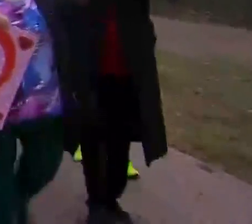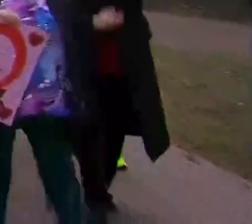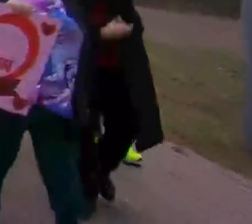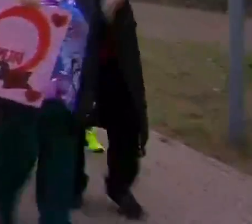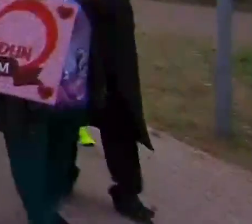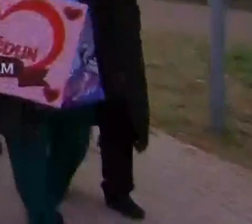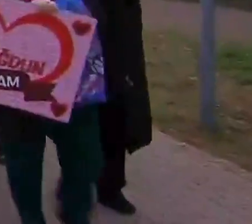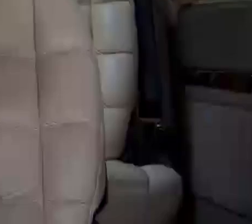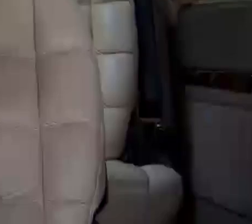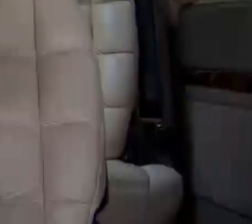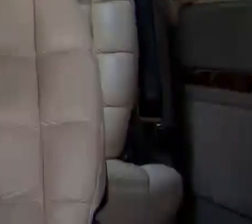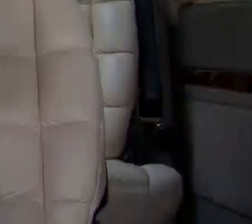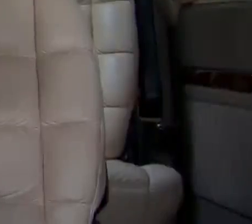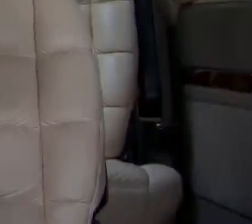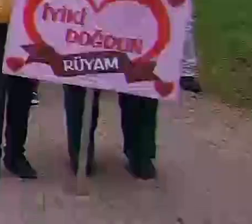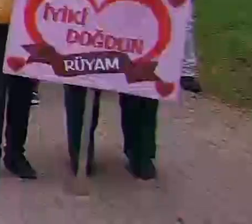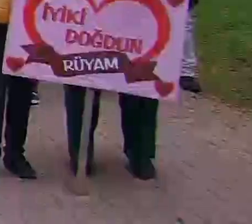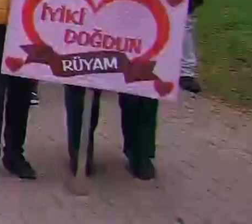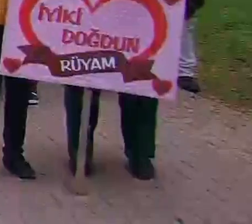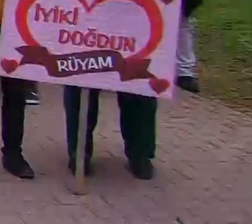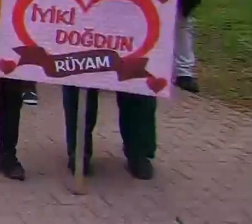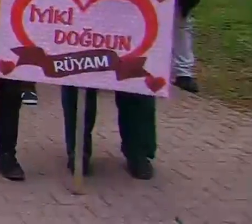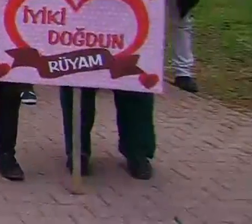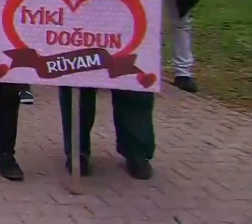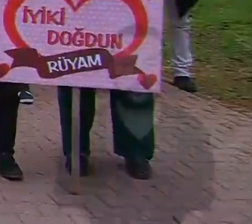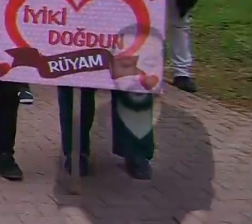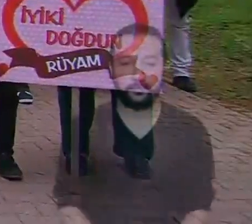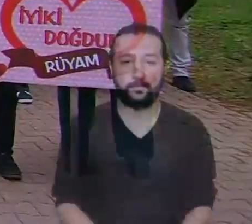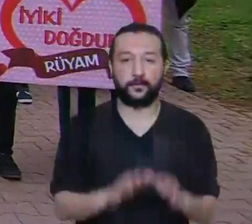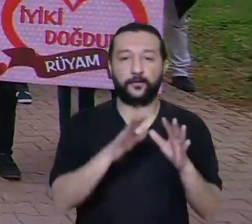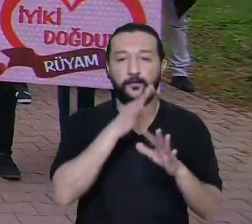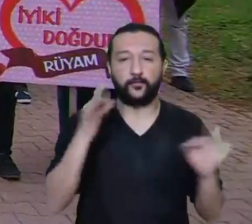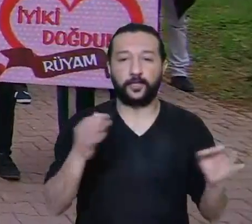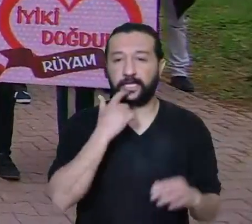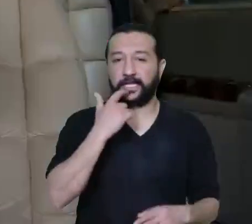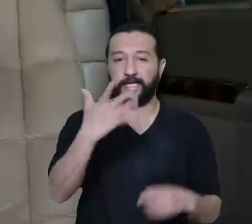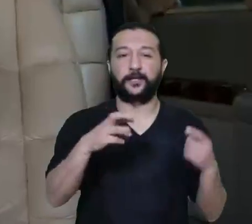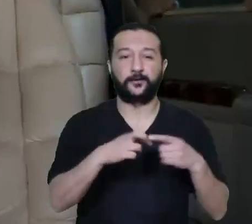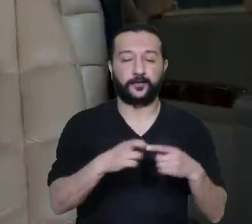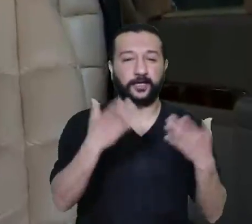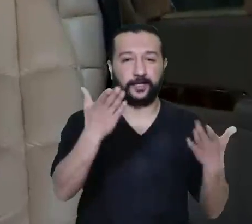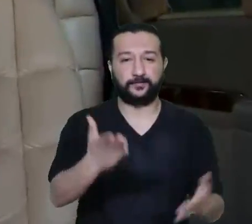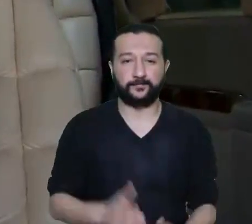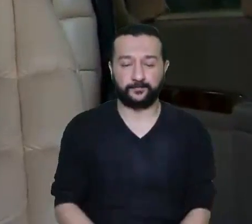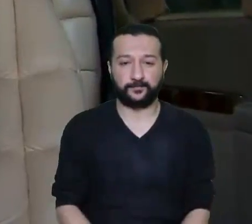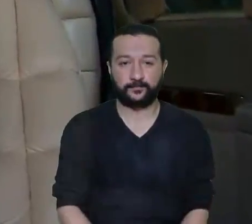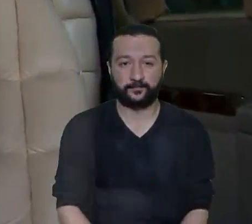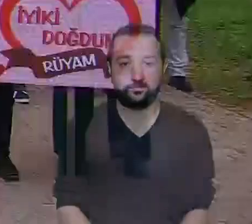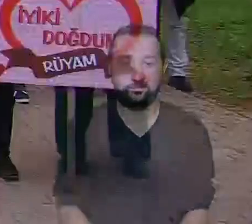Rüyam ağlayarak el sallıyor. Kenardan ellerinde "İyi ki doğdun Rüyam" yazılı pankartla Fatma ve Junior geldiler.